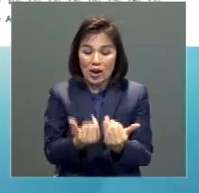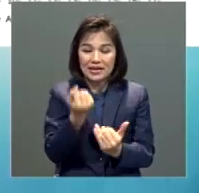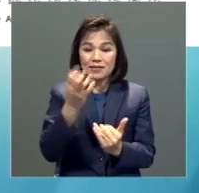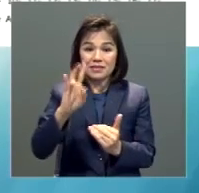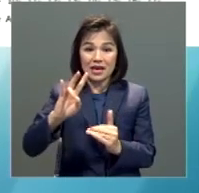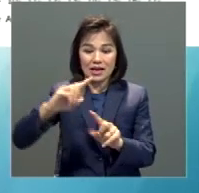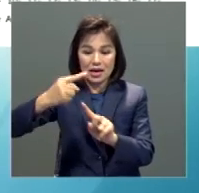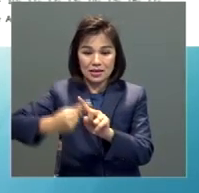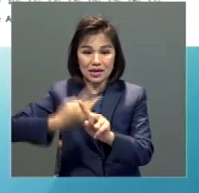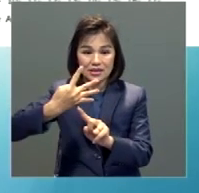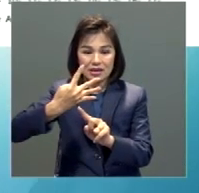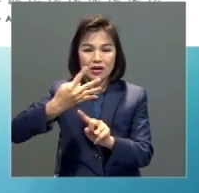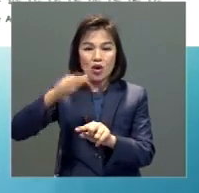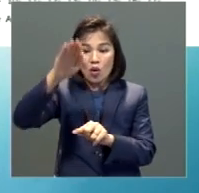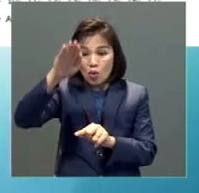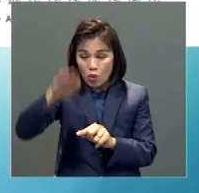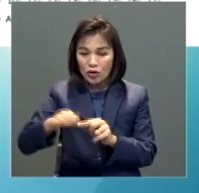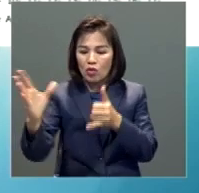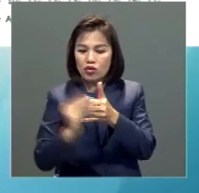ก็ลงมาที่ 28